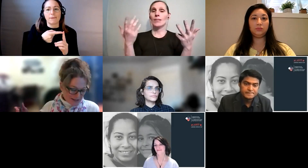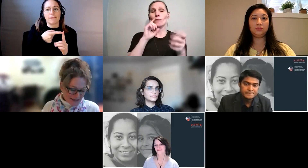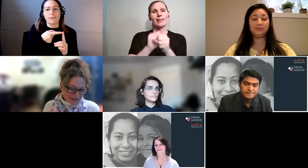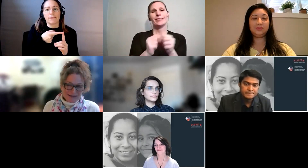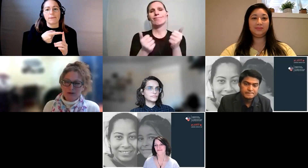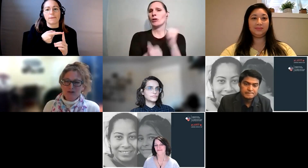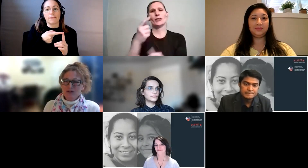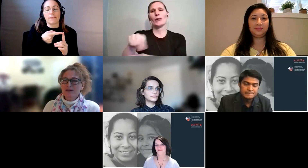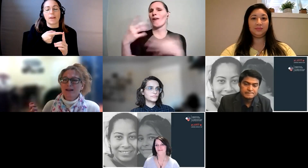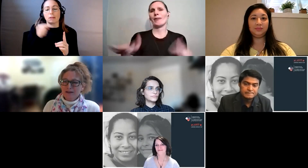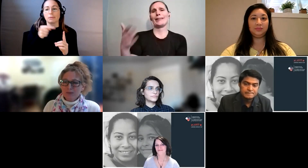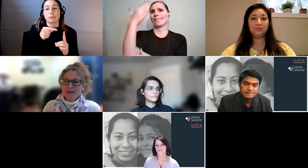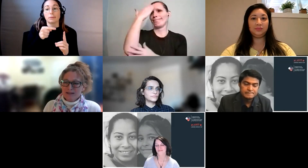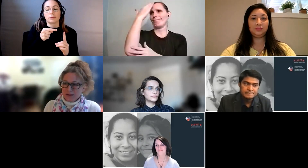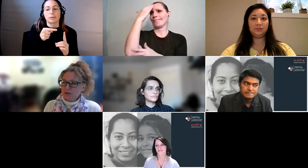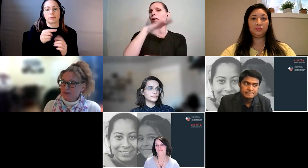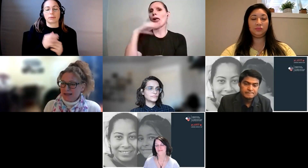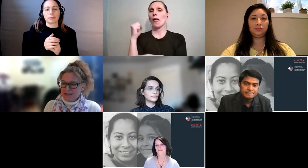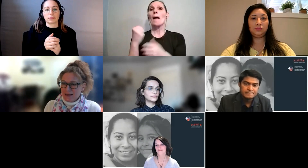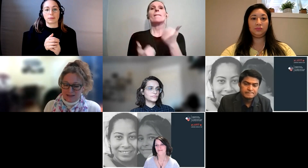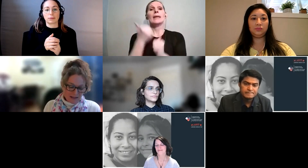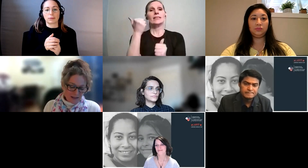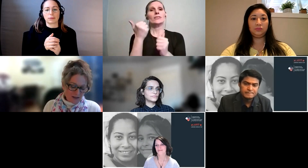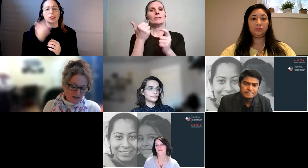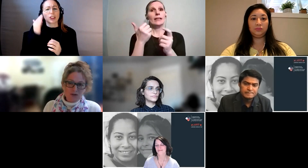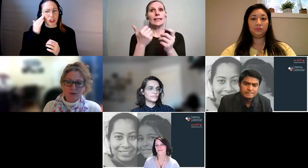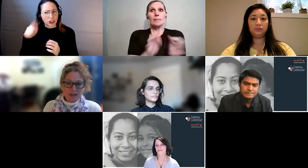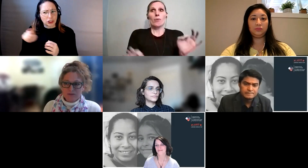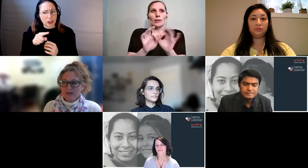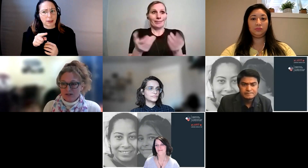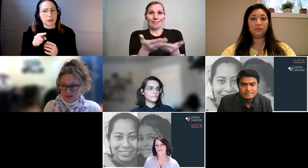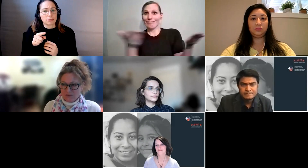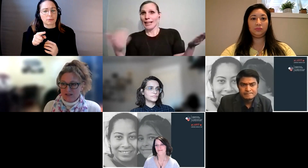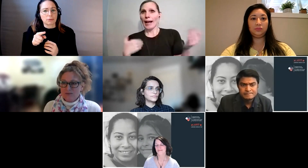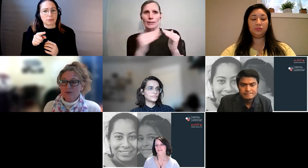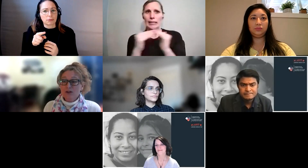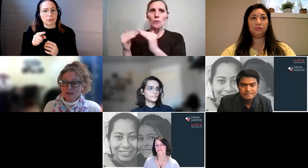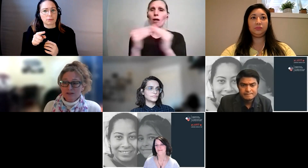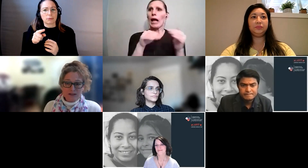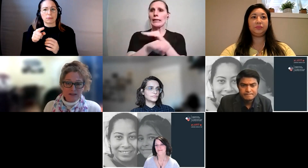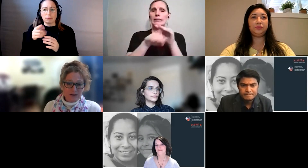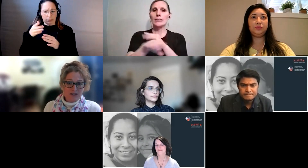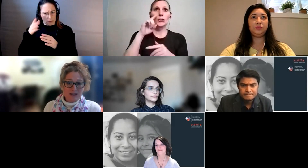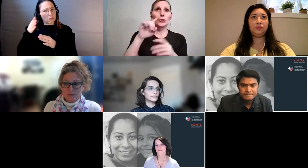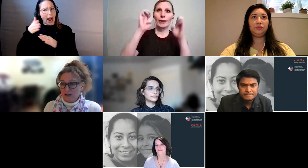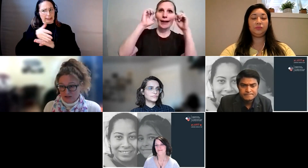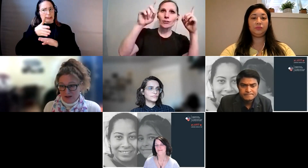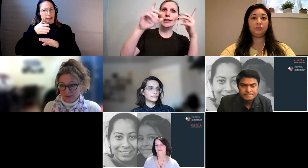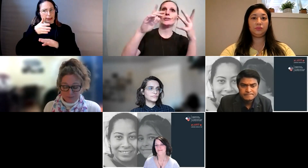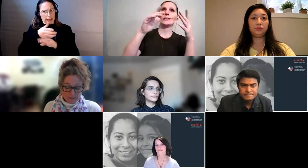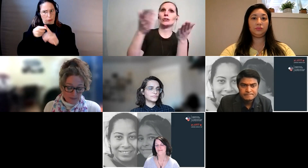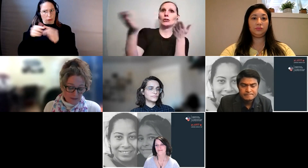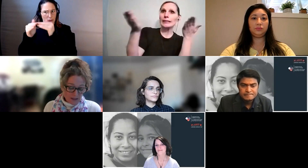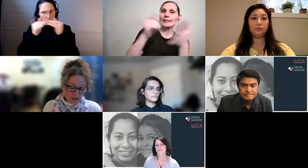et nous les avons tous de mémoire, c'est de s'assurer que tout le monde a le même accès à l'information